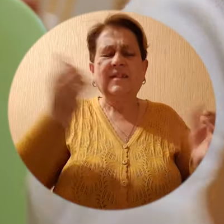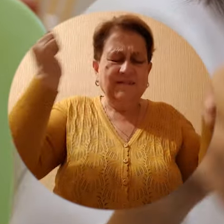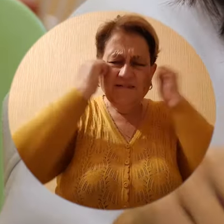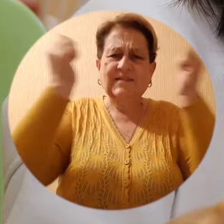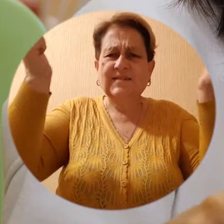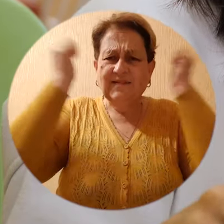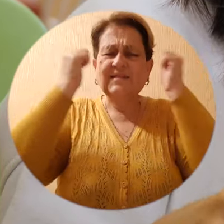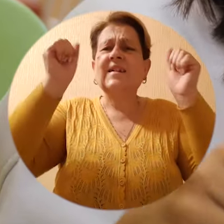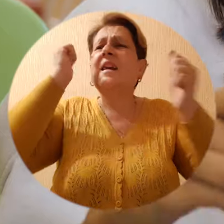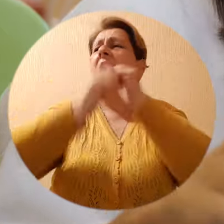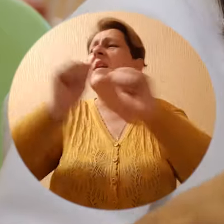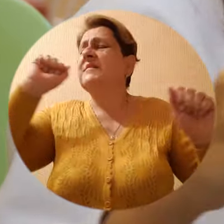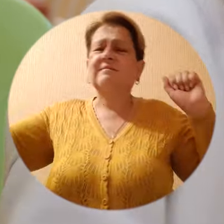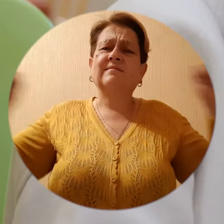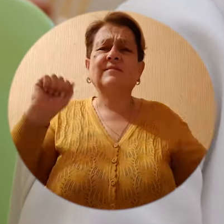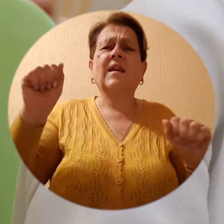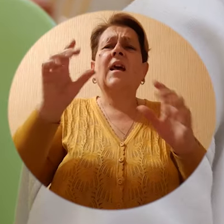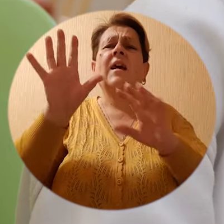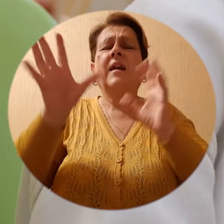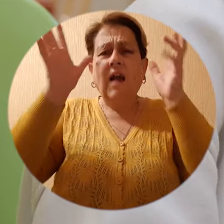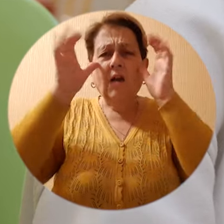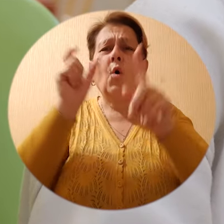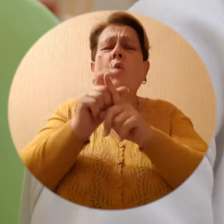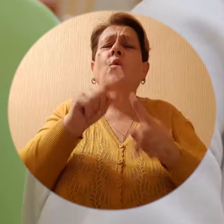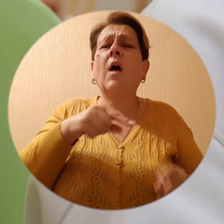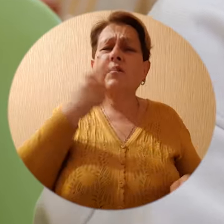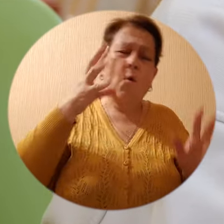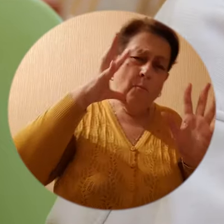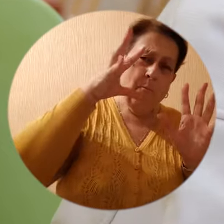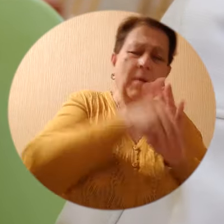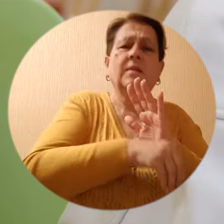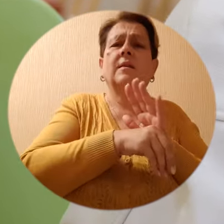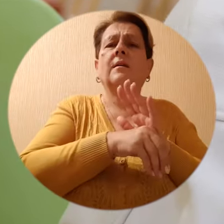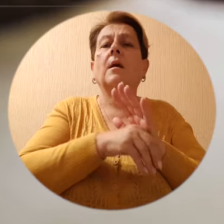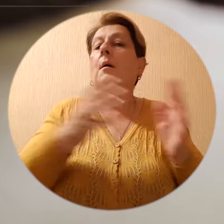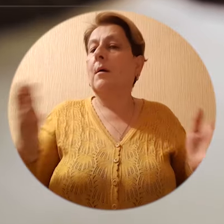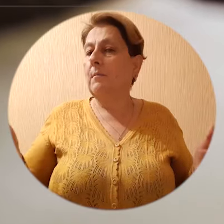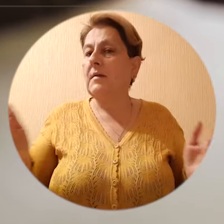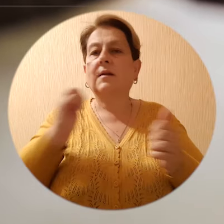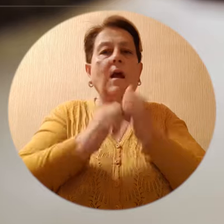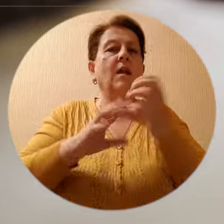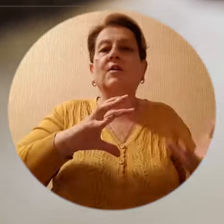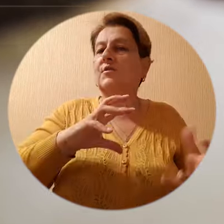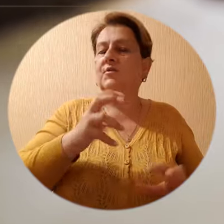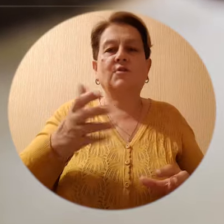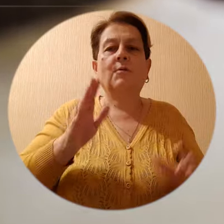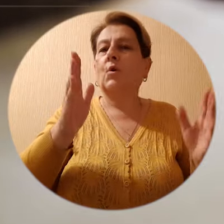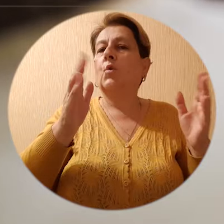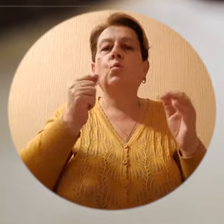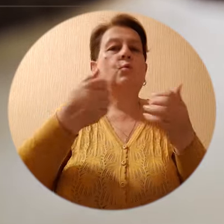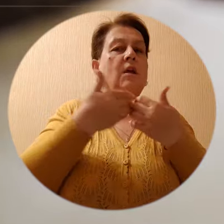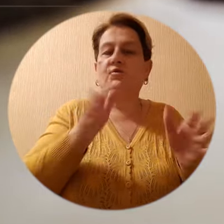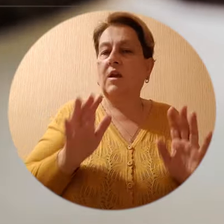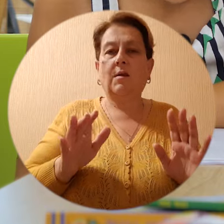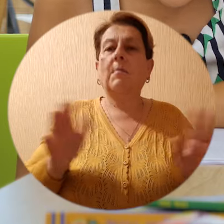սկսեց բռունցքներով խփել ժայռի կողերին, կախարդական խոսքեր ասել, որ մտնի քարանձավ, բայց քարը չէր պտտվում, դուրն էլ